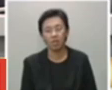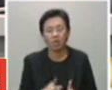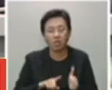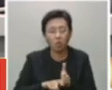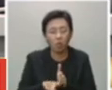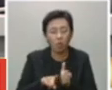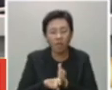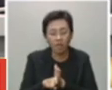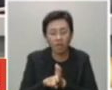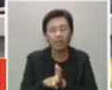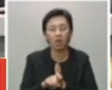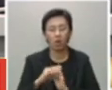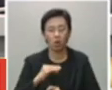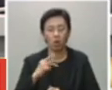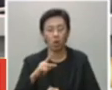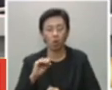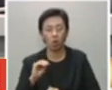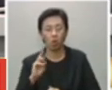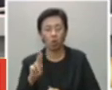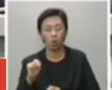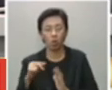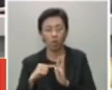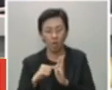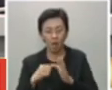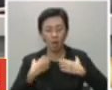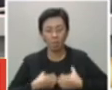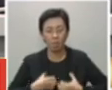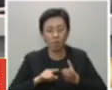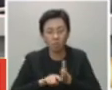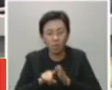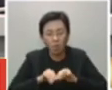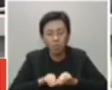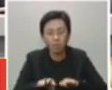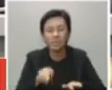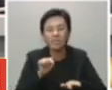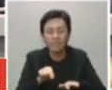รนาฝากไว้ตอนนี้นะครับ